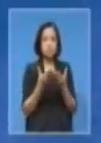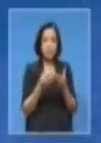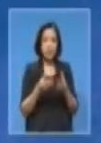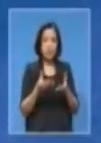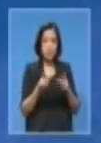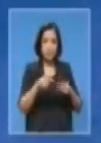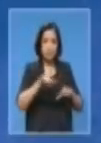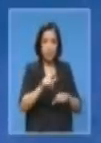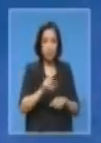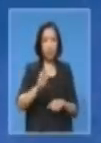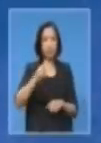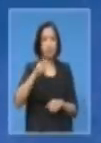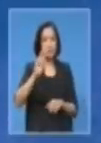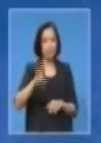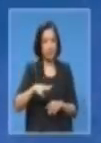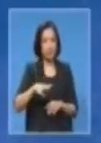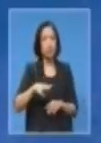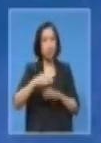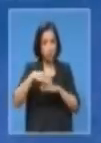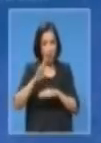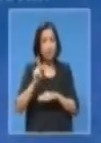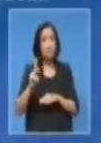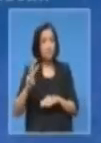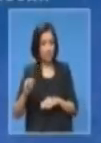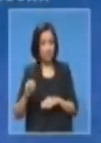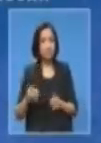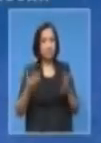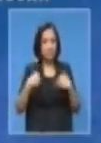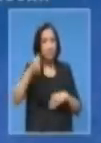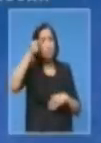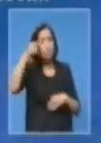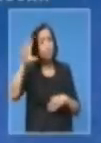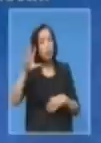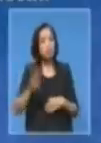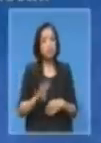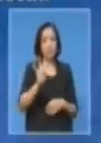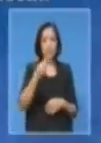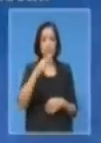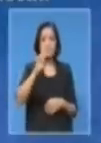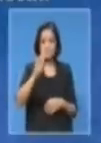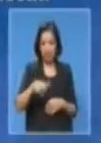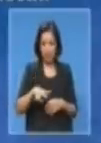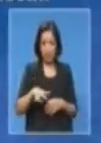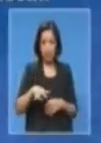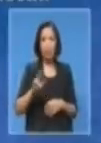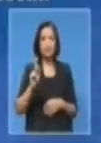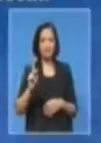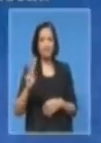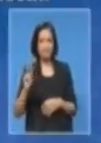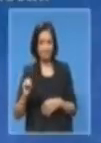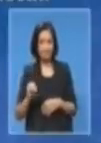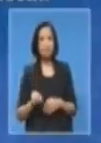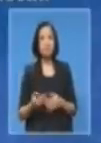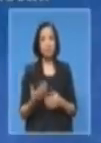ที่ 67,000 กิโลเมตรนะครับแล้วก็อยู่ในทางหลวงของชนบทอีก 47,000 กิโลเมตรนะครับ